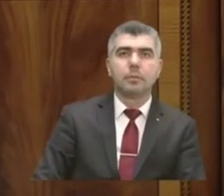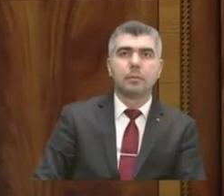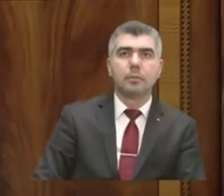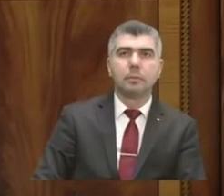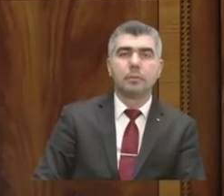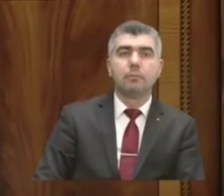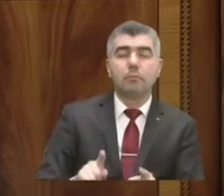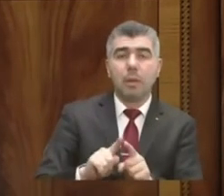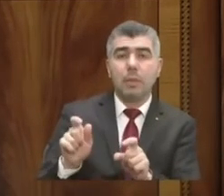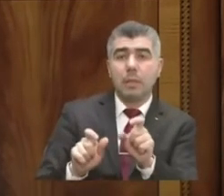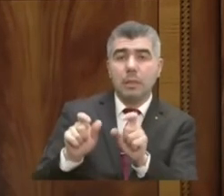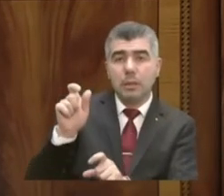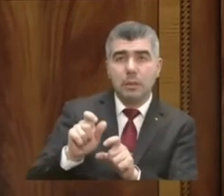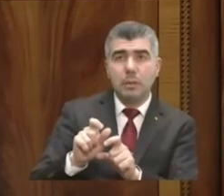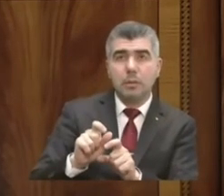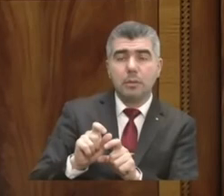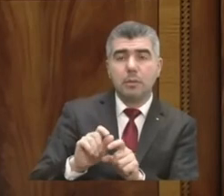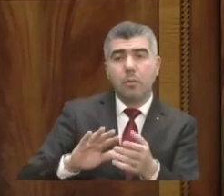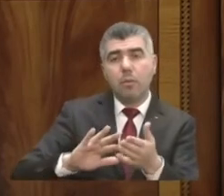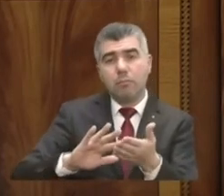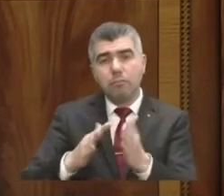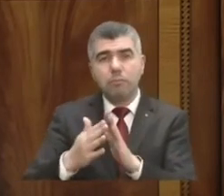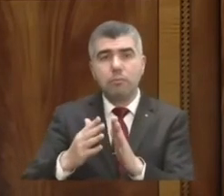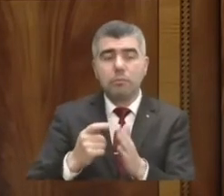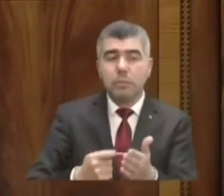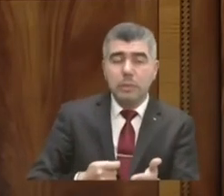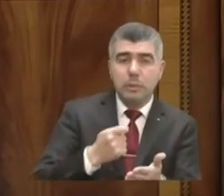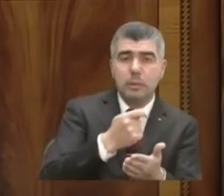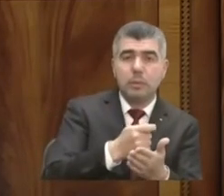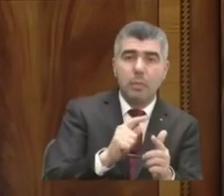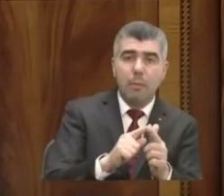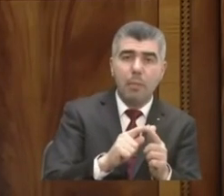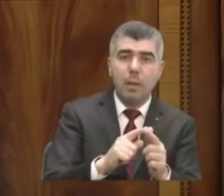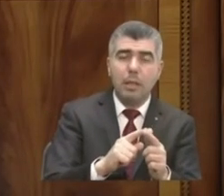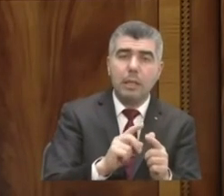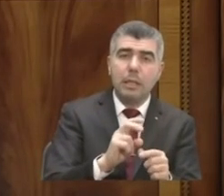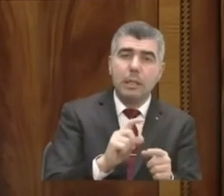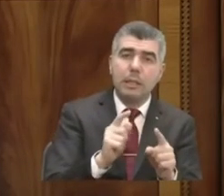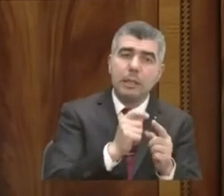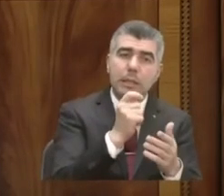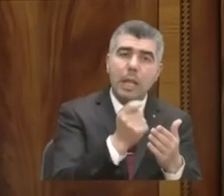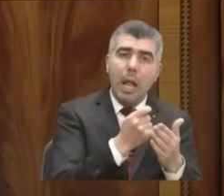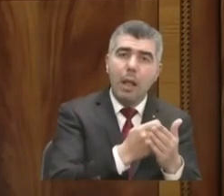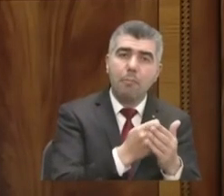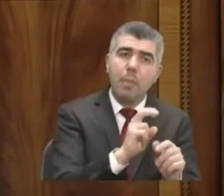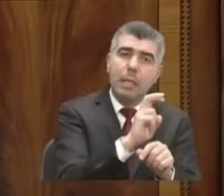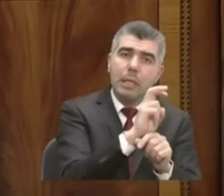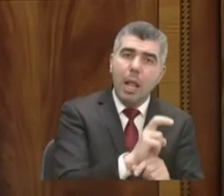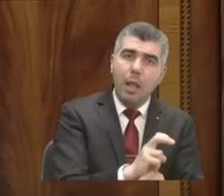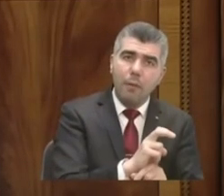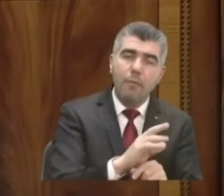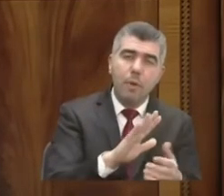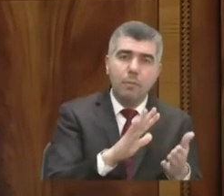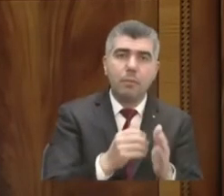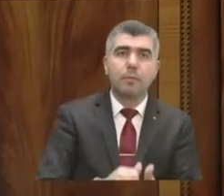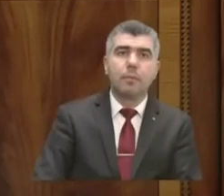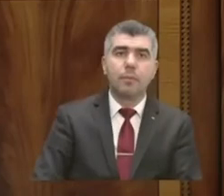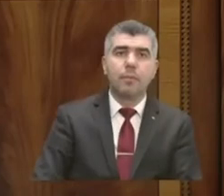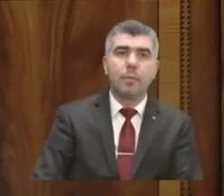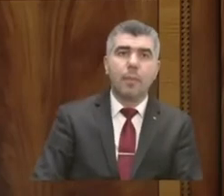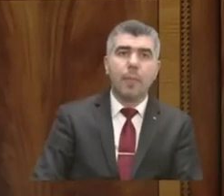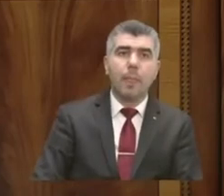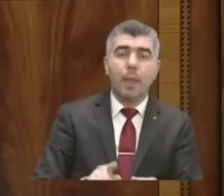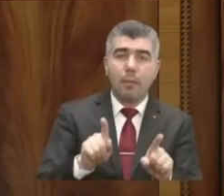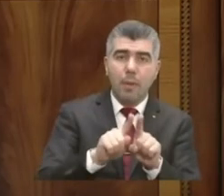شي واحد اللي غادي يدير واحد الاستثمار وحط لا دوموند ديالو واحد لاطوريزاسيون، واحد التصريح باش ياخذو، الا كان